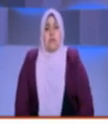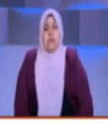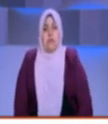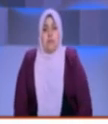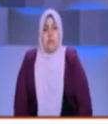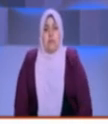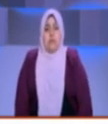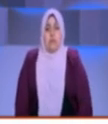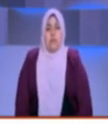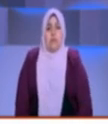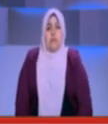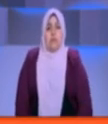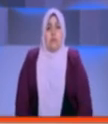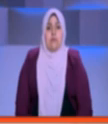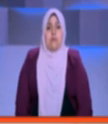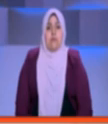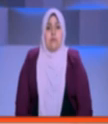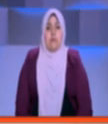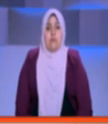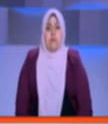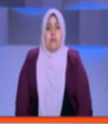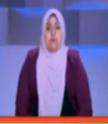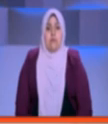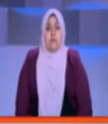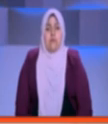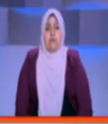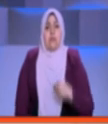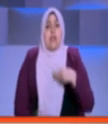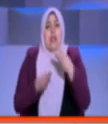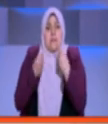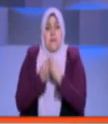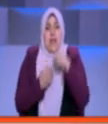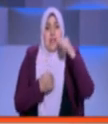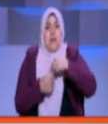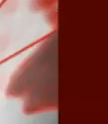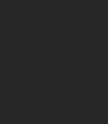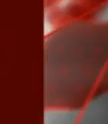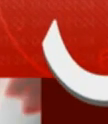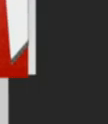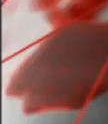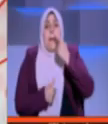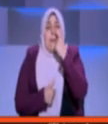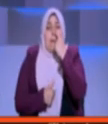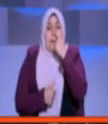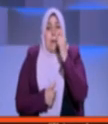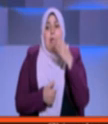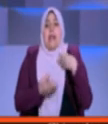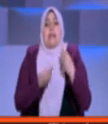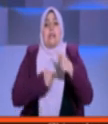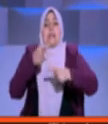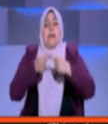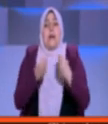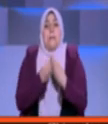شقير، شكرا جزيلا لك منضمن إلينا بالطبع عبر خدمة سكايب. أما نحن فسنتحول مع حضراتكم أيضا لهذه النوافذ كالمعتاد لنتابع سويا من